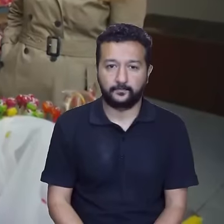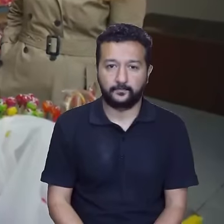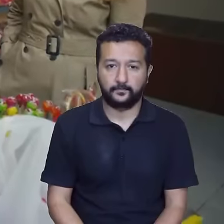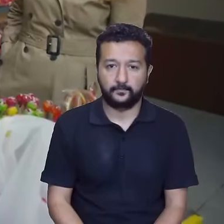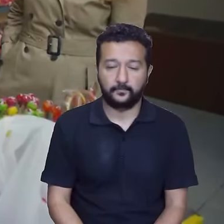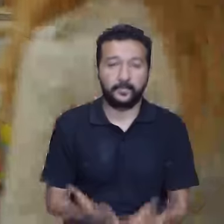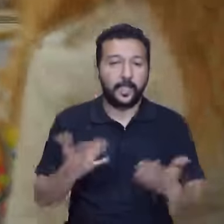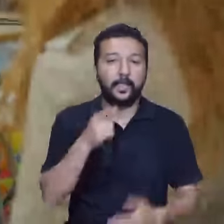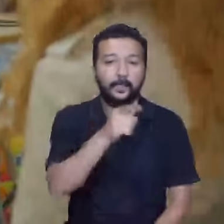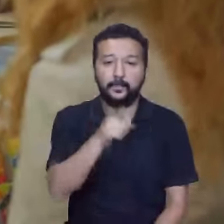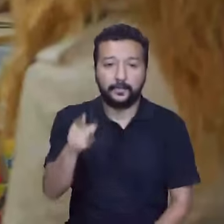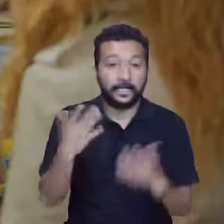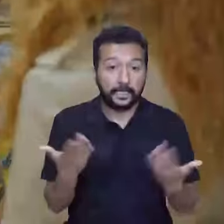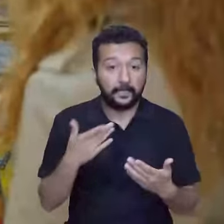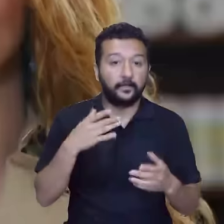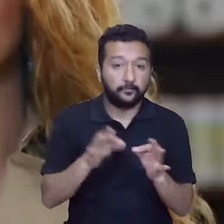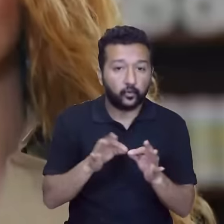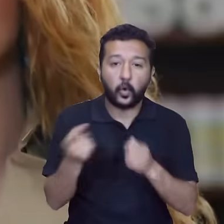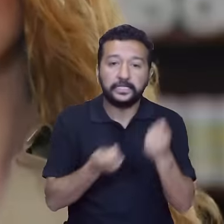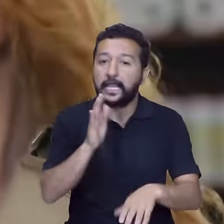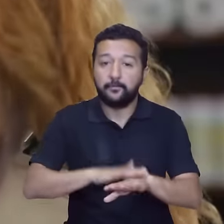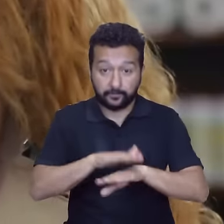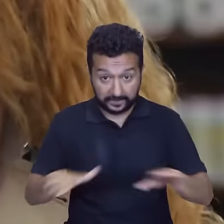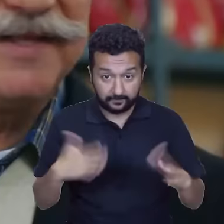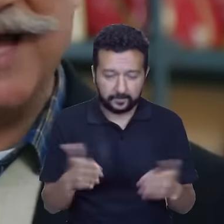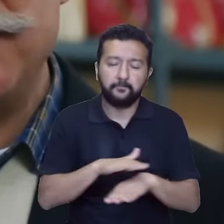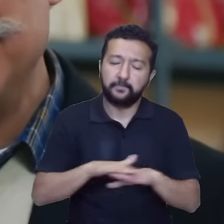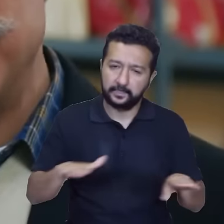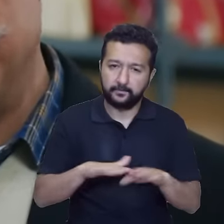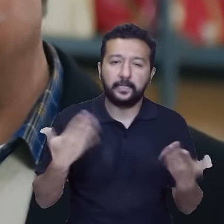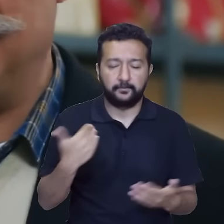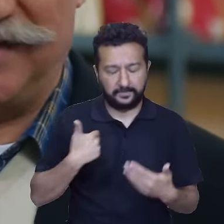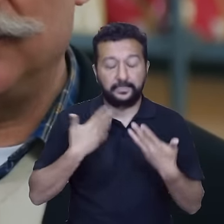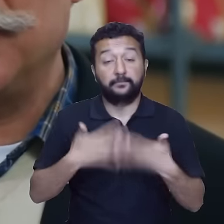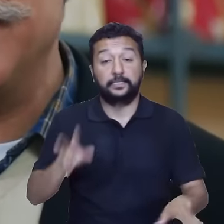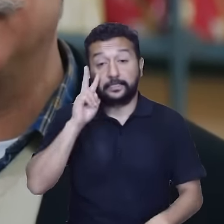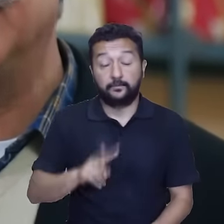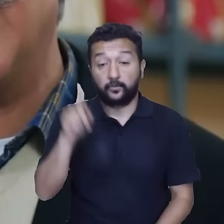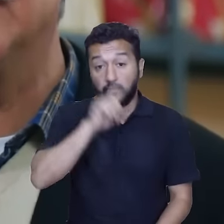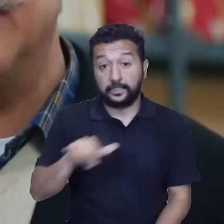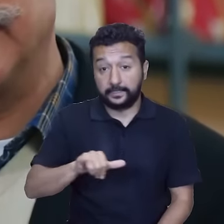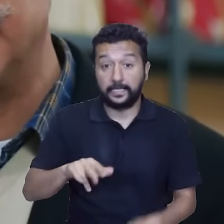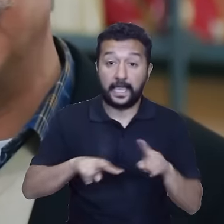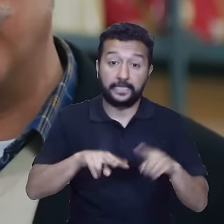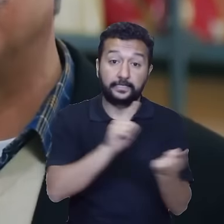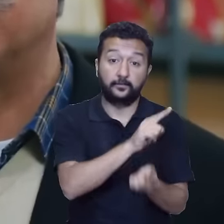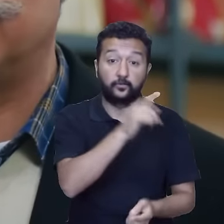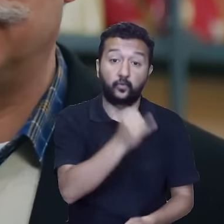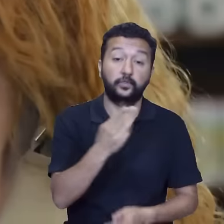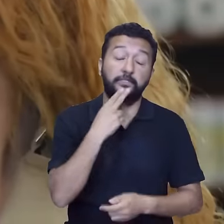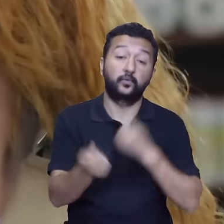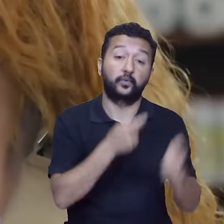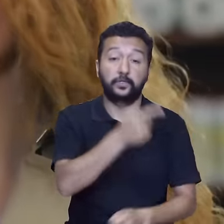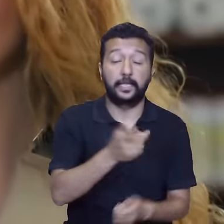Üretim bakkalı. Nasıl gidiyor büro işleri? Bitti mi? Bitti bitti ama biz de bittik vallahi. Çünkü bir yandan da Adile cadısıyla